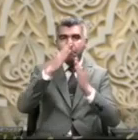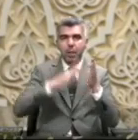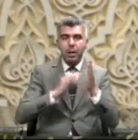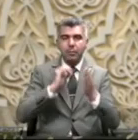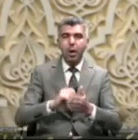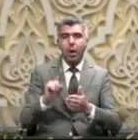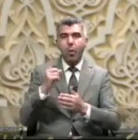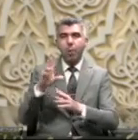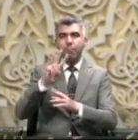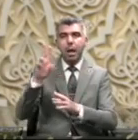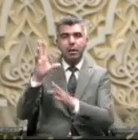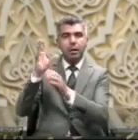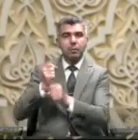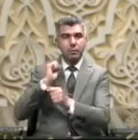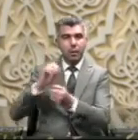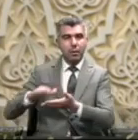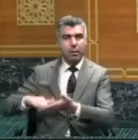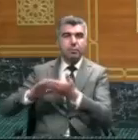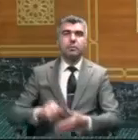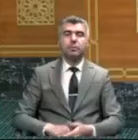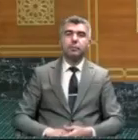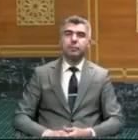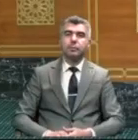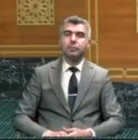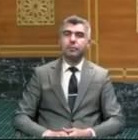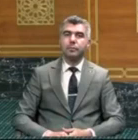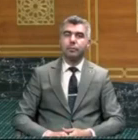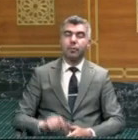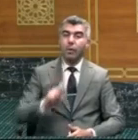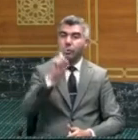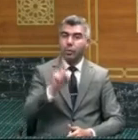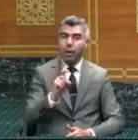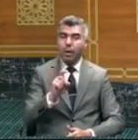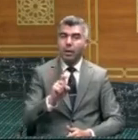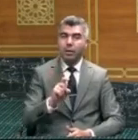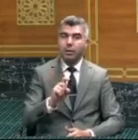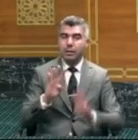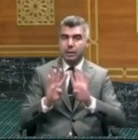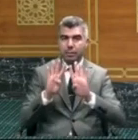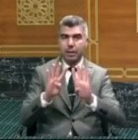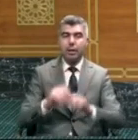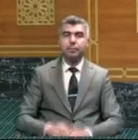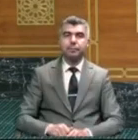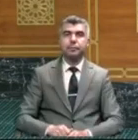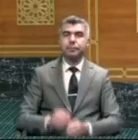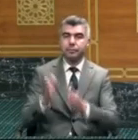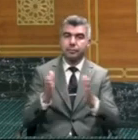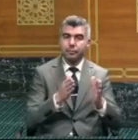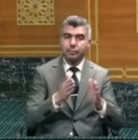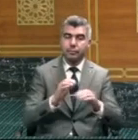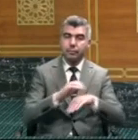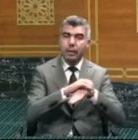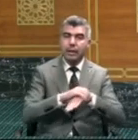صاحب جلاله محمد السادس نصره الله السؤال الاني الثامن لفريق الاتحاد العام